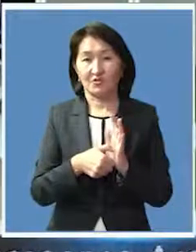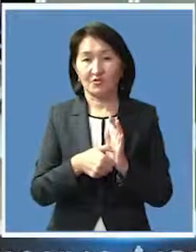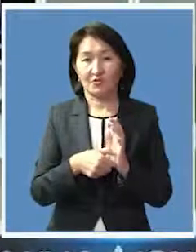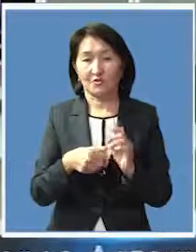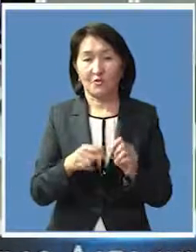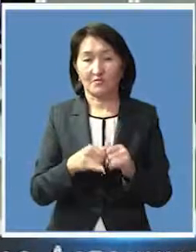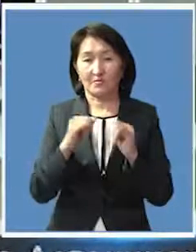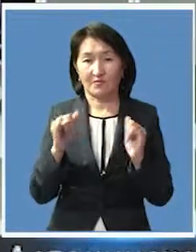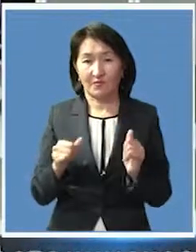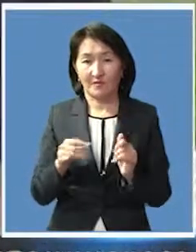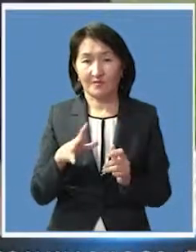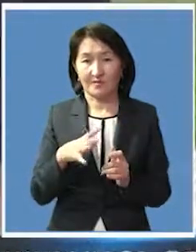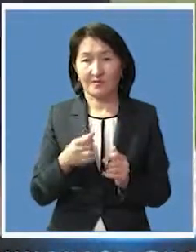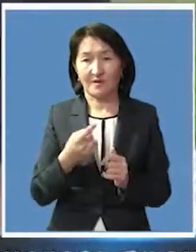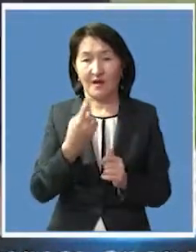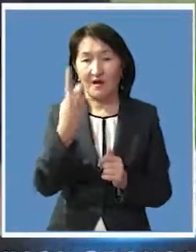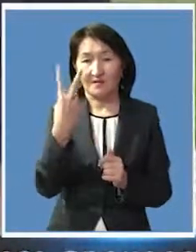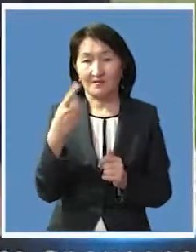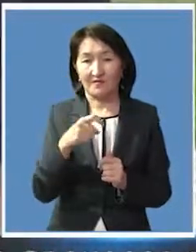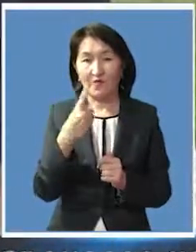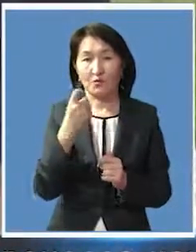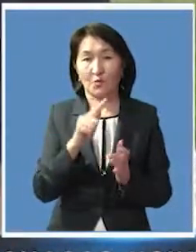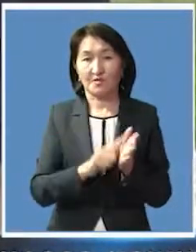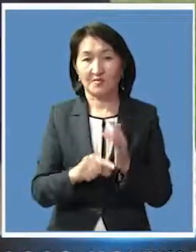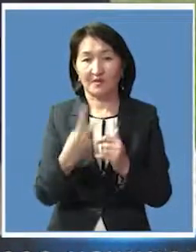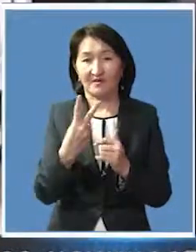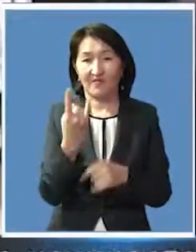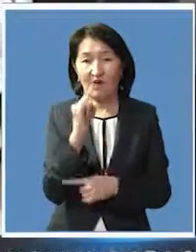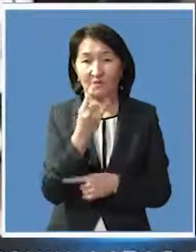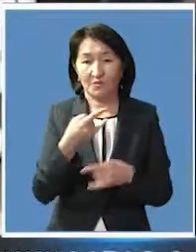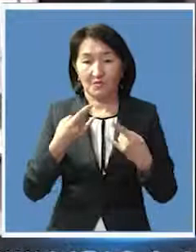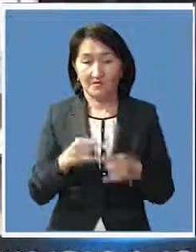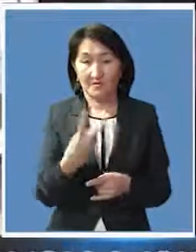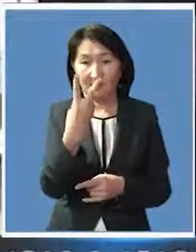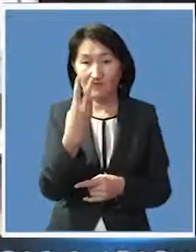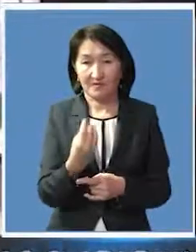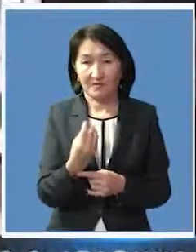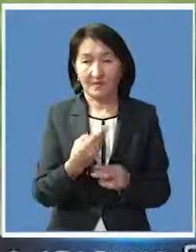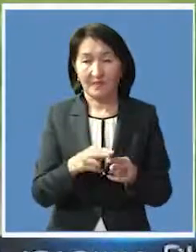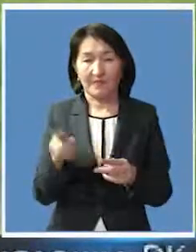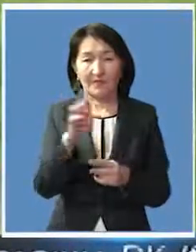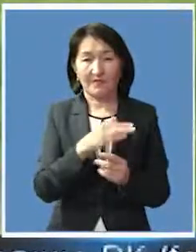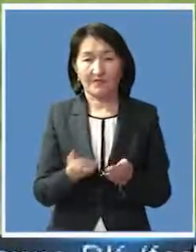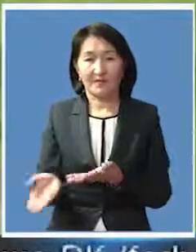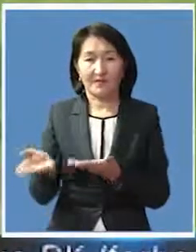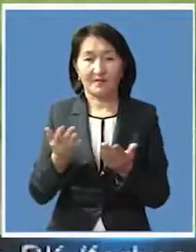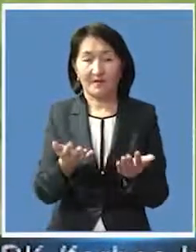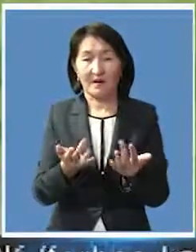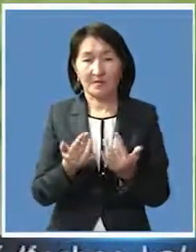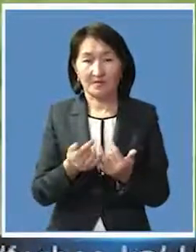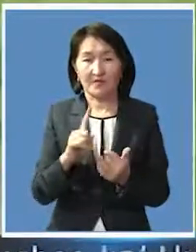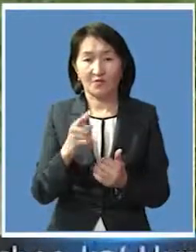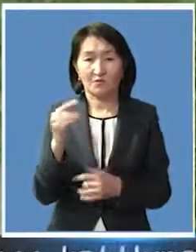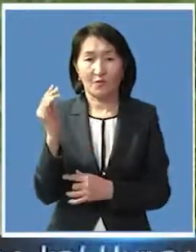родилось 172 ребенка. Такая акция, как «Один ребенок, одно дерево», призывает всех граждан нашей страны высаживать деревья вокруг своих